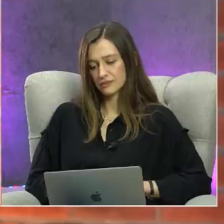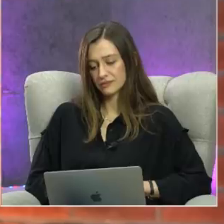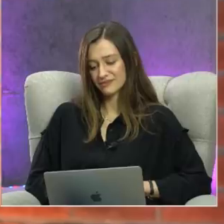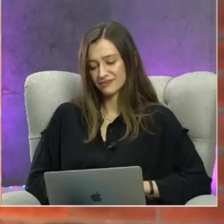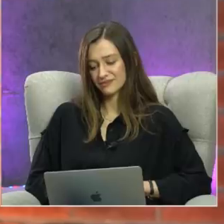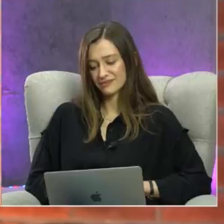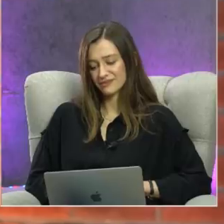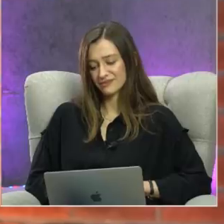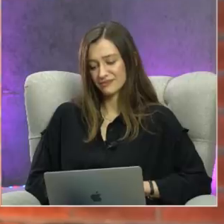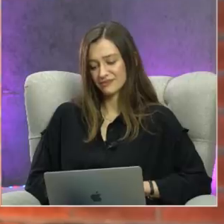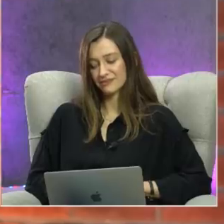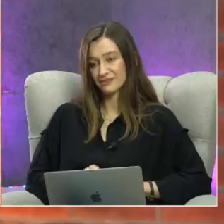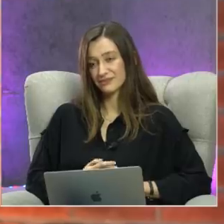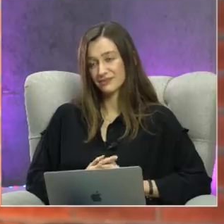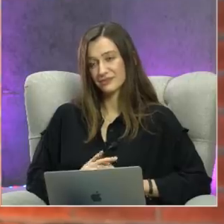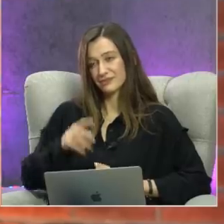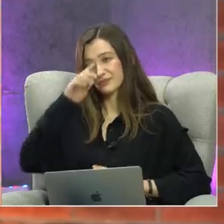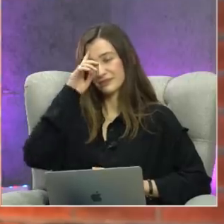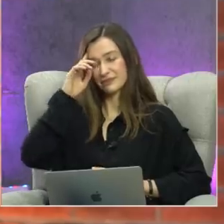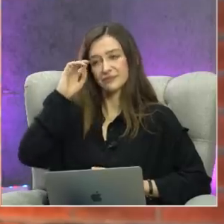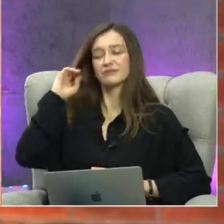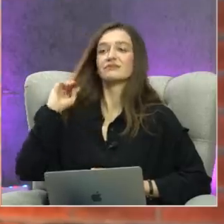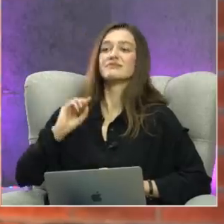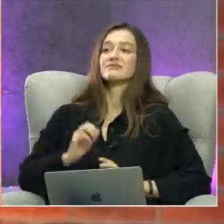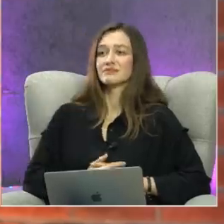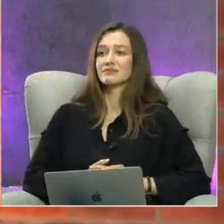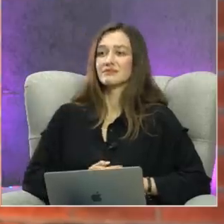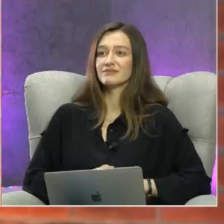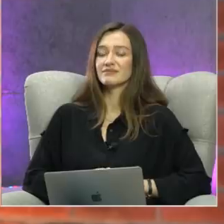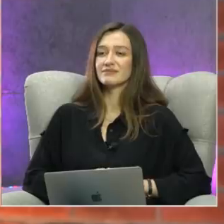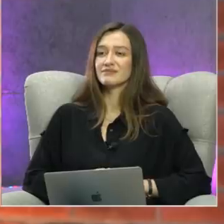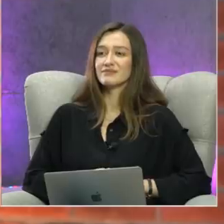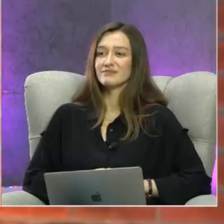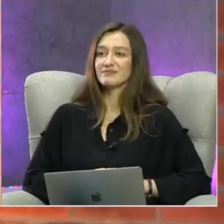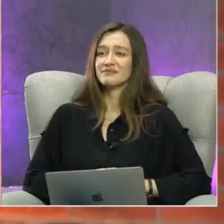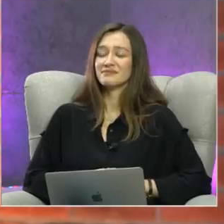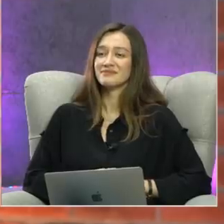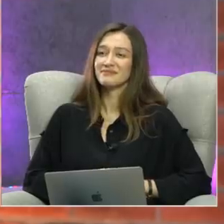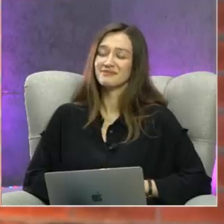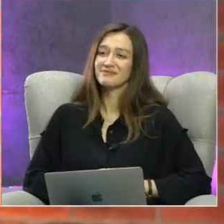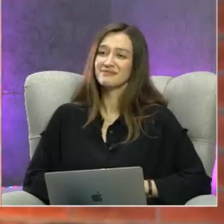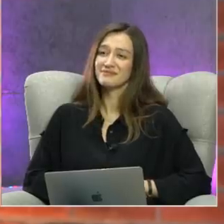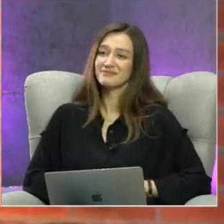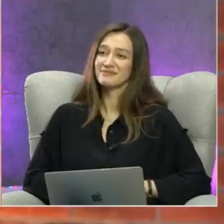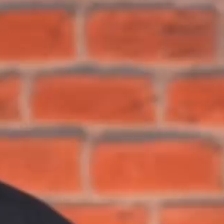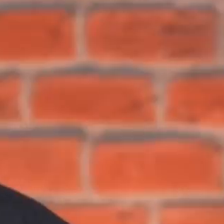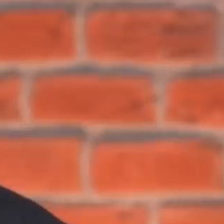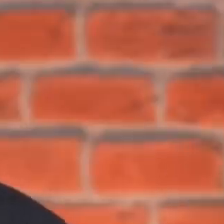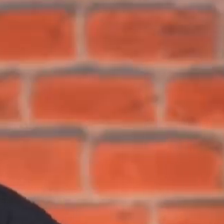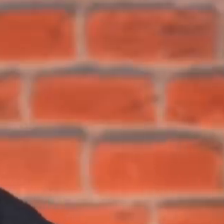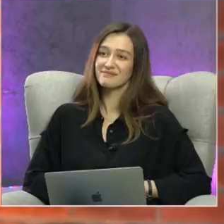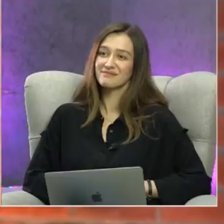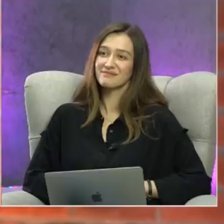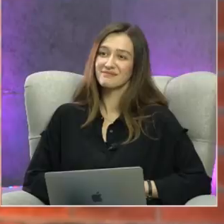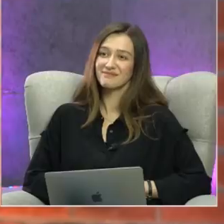evim üç farklı zamanda kertenkele besledim ve büyüttüm. Beni hiç sevmediler. Hiç bana böyle bir ah işte